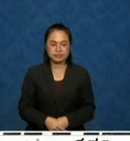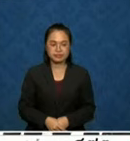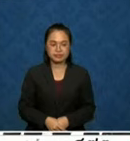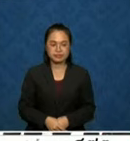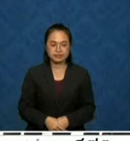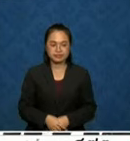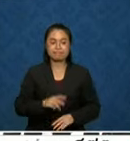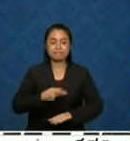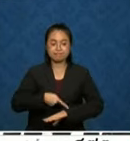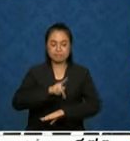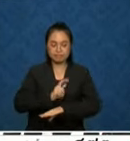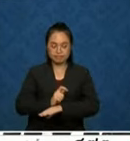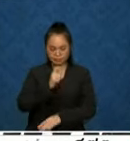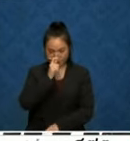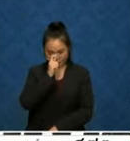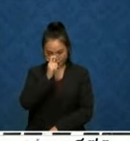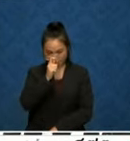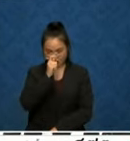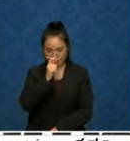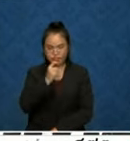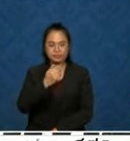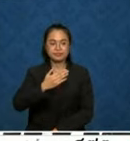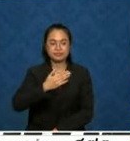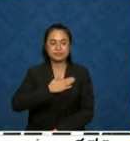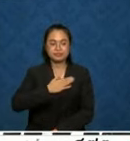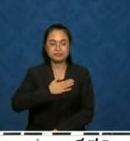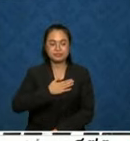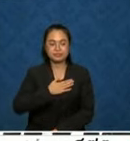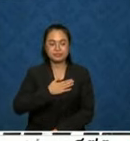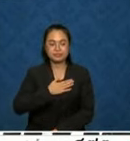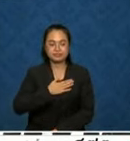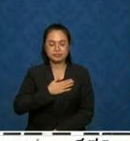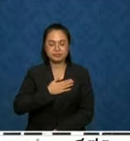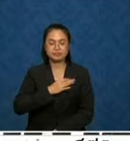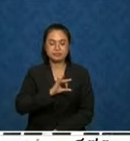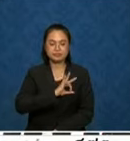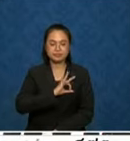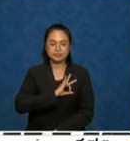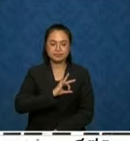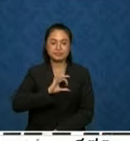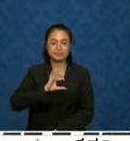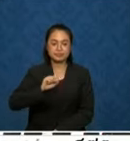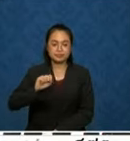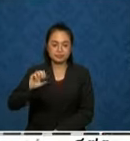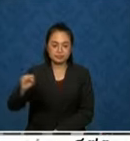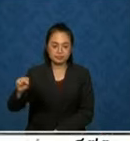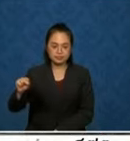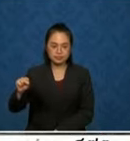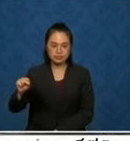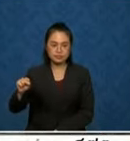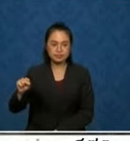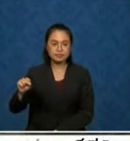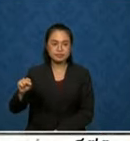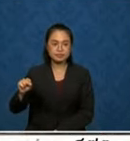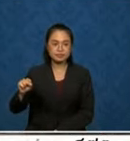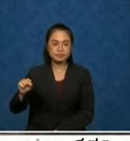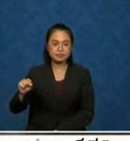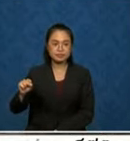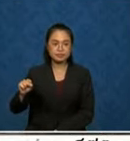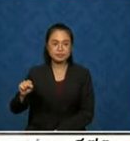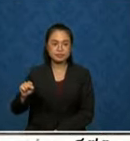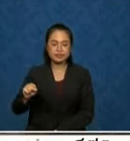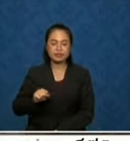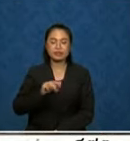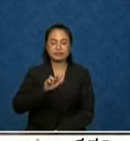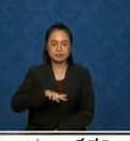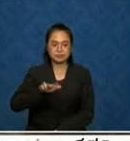ท่านประธานที่เคารพกระผมอนุสรณ์เอี่ยมสะอาดสมาชิกสภาผู้แทนราษฎรแบบบัญชีรายชื่อพรรคเพื่อ